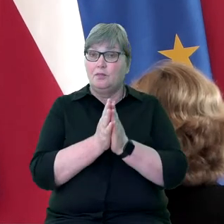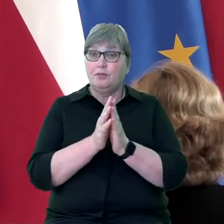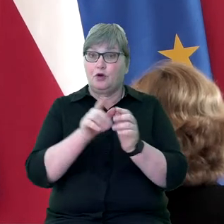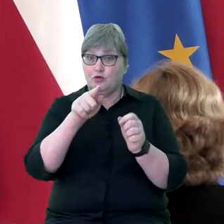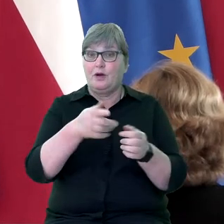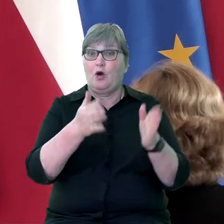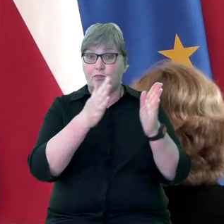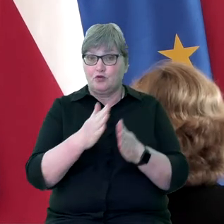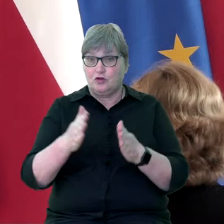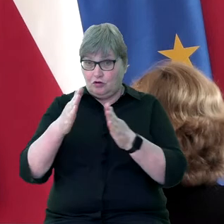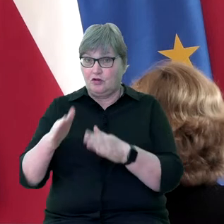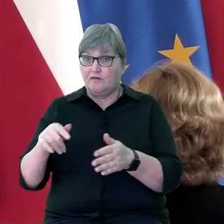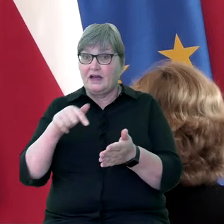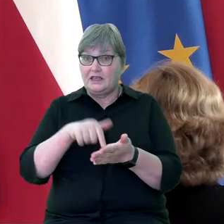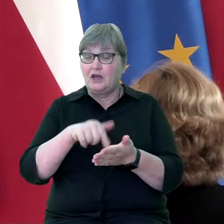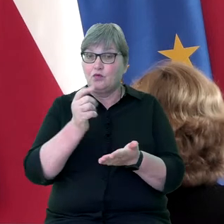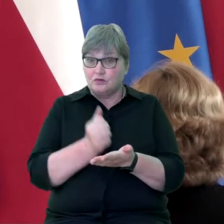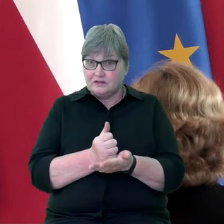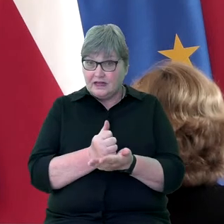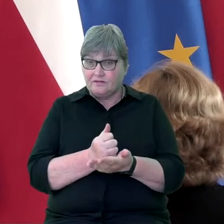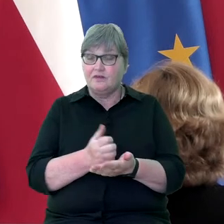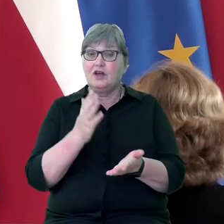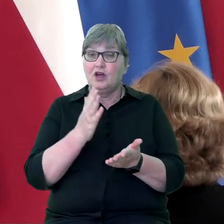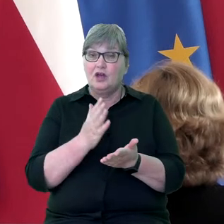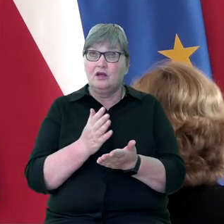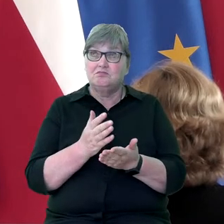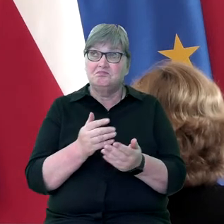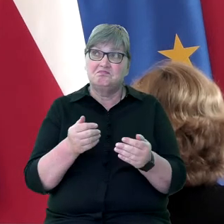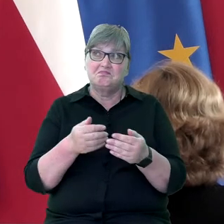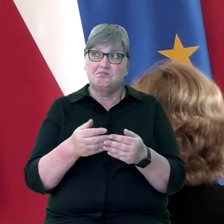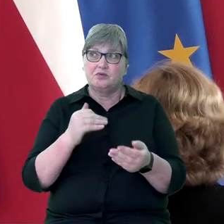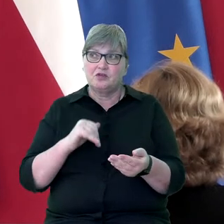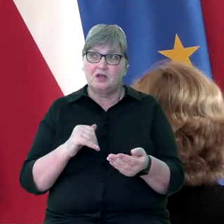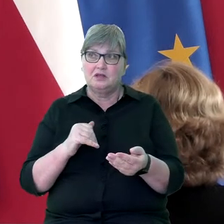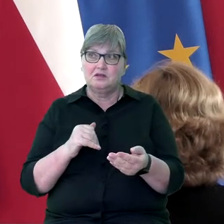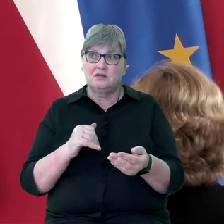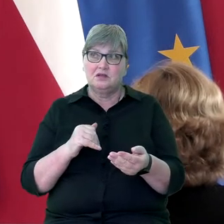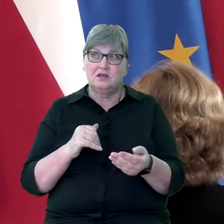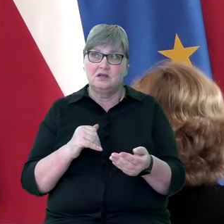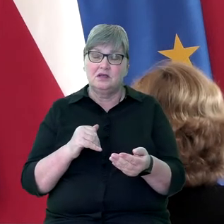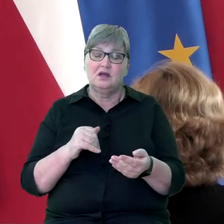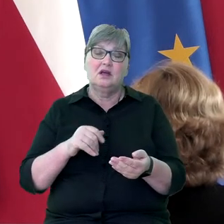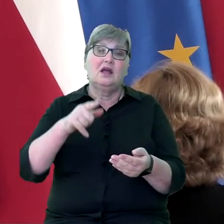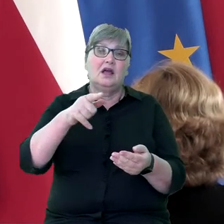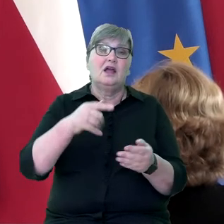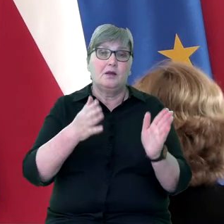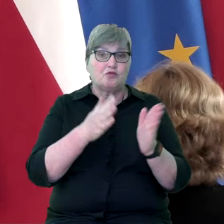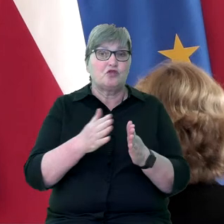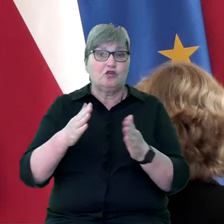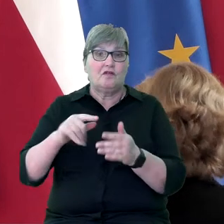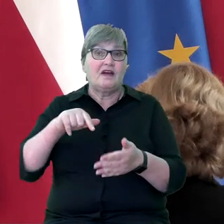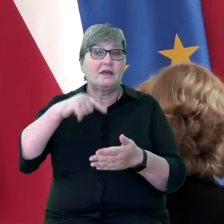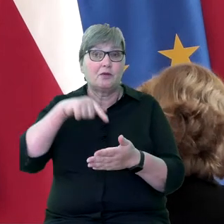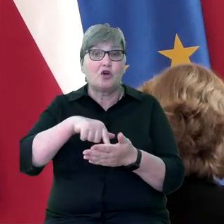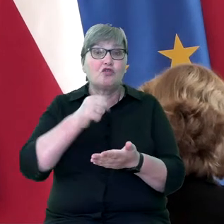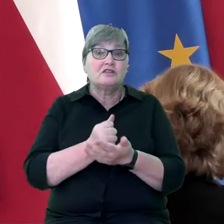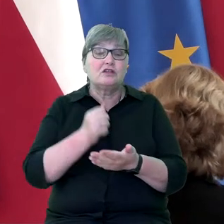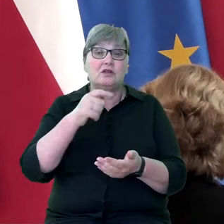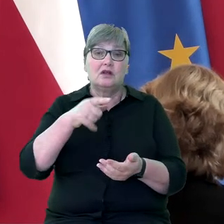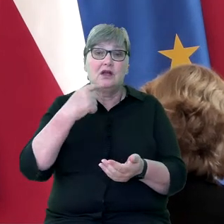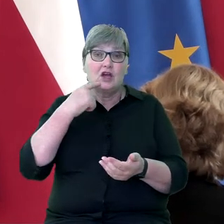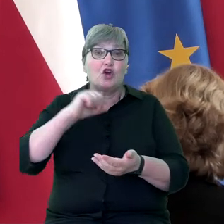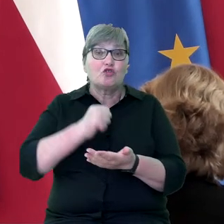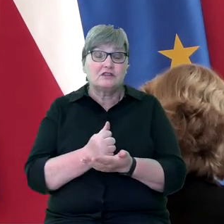takiego projektu wystąpiono już przed uchwaleniem Konstytucji marcowej. Projekt trafił pod obrady